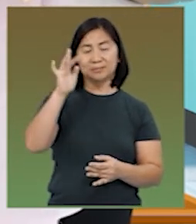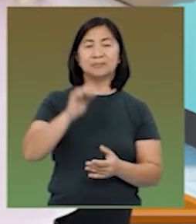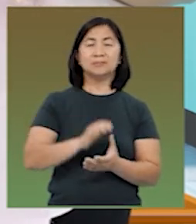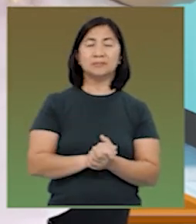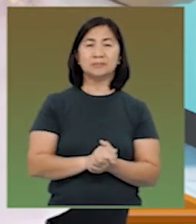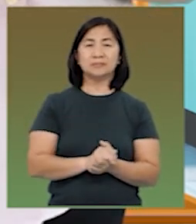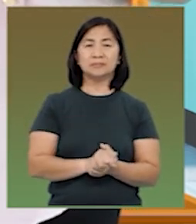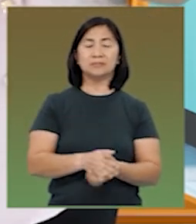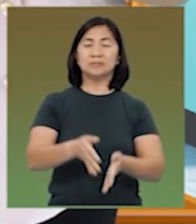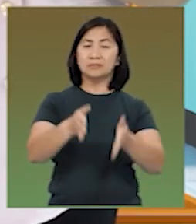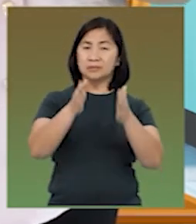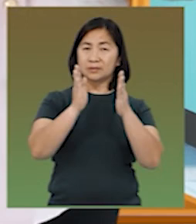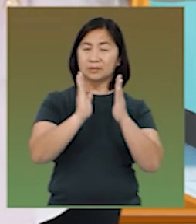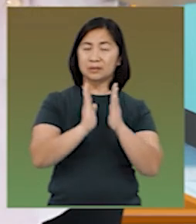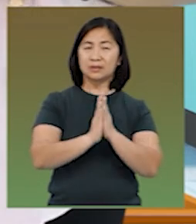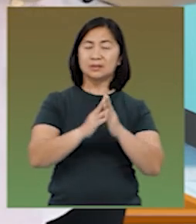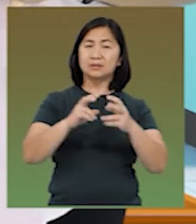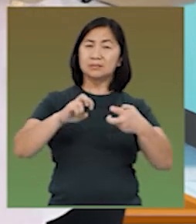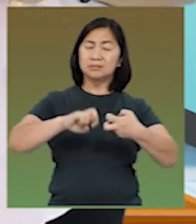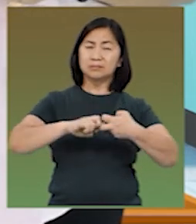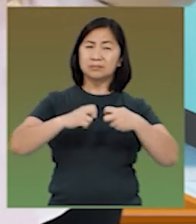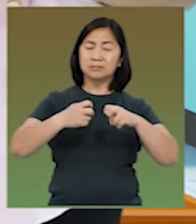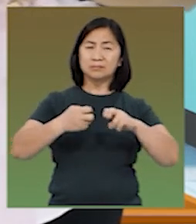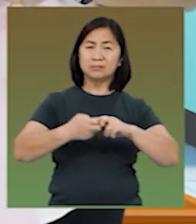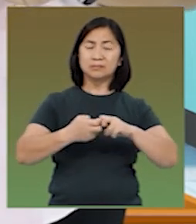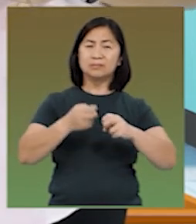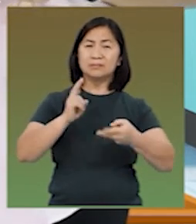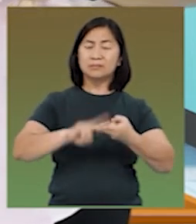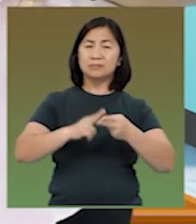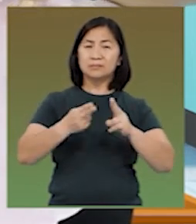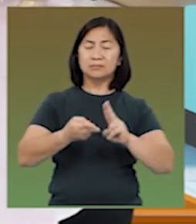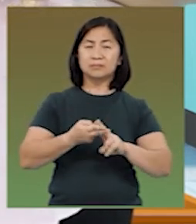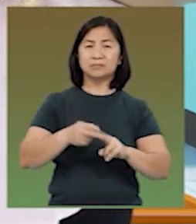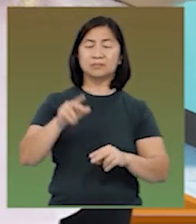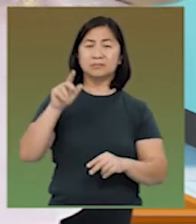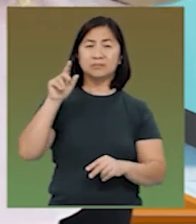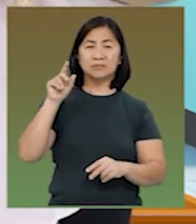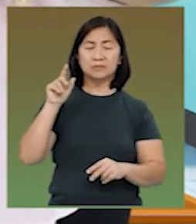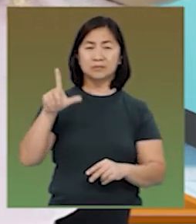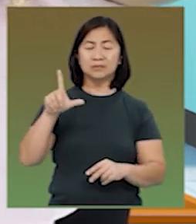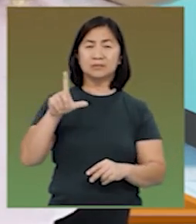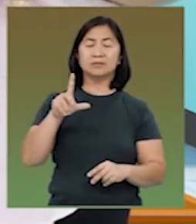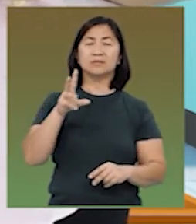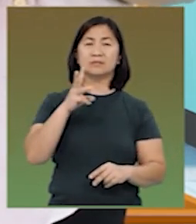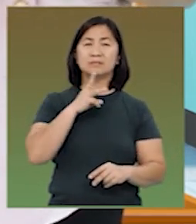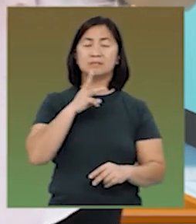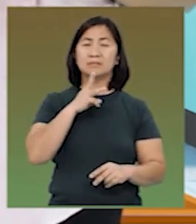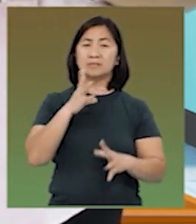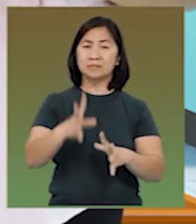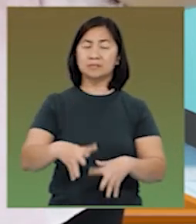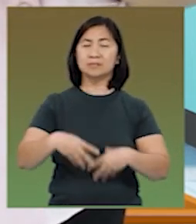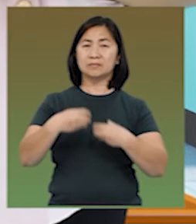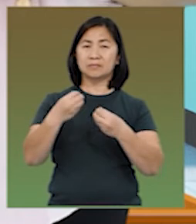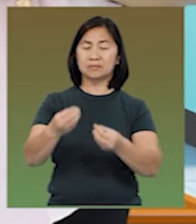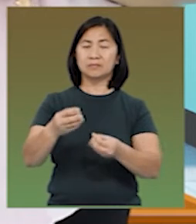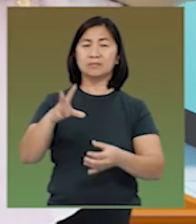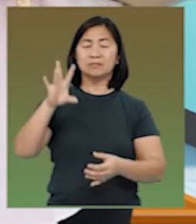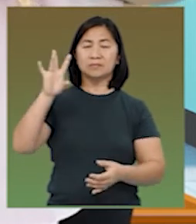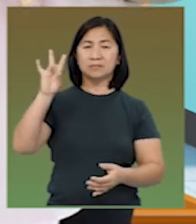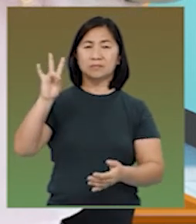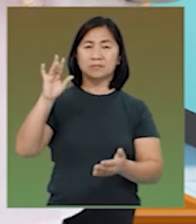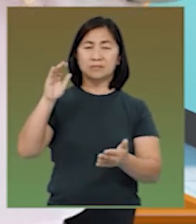Amazing! Ang ask sa problem ay bilang ng liters ng tubig at ang given